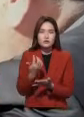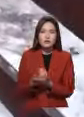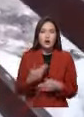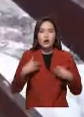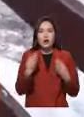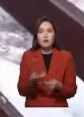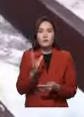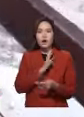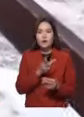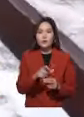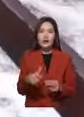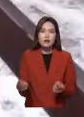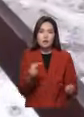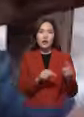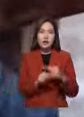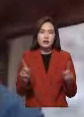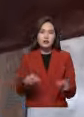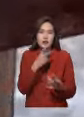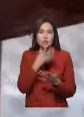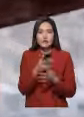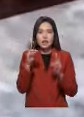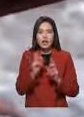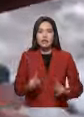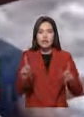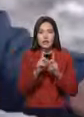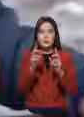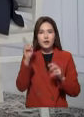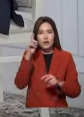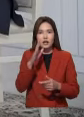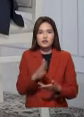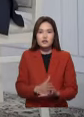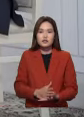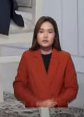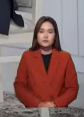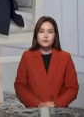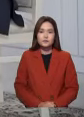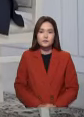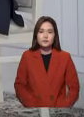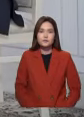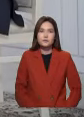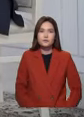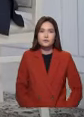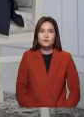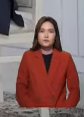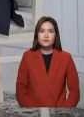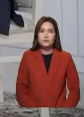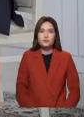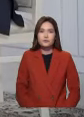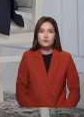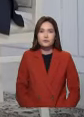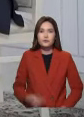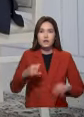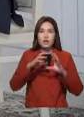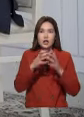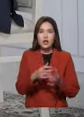Содан халық арасында осы бір Көпен келе жатыр сөзі тарап кетсе керек. Ақиқатты ашып, аққарасын ажыратып, әділдіктің